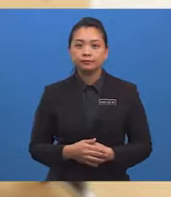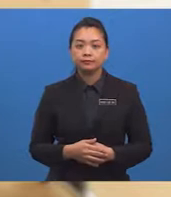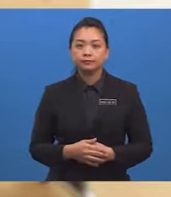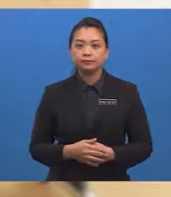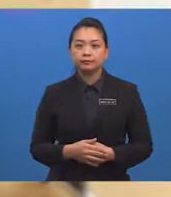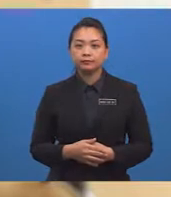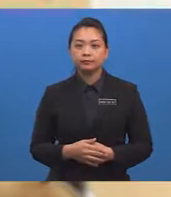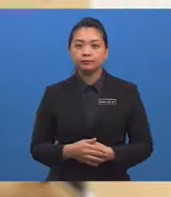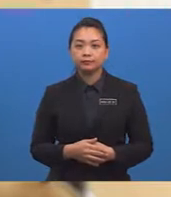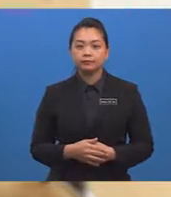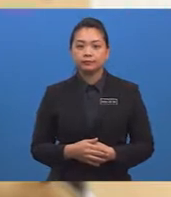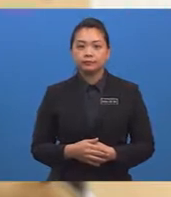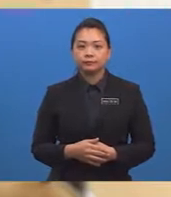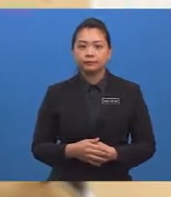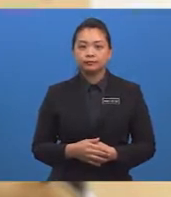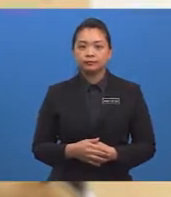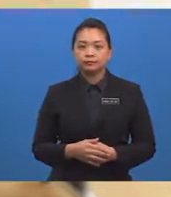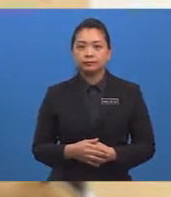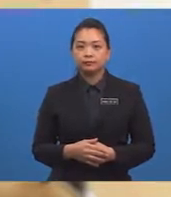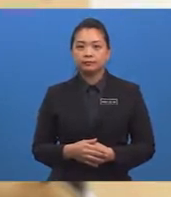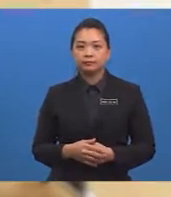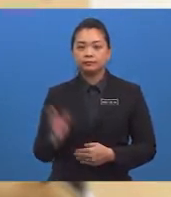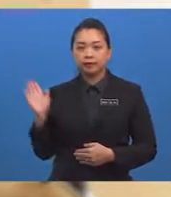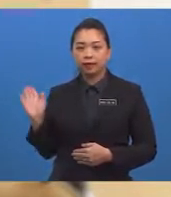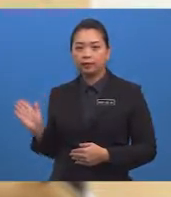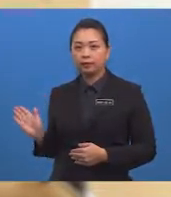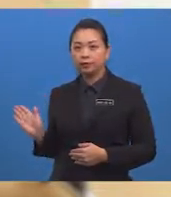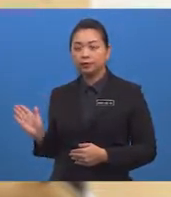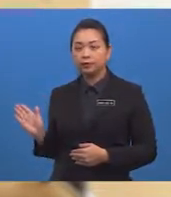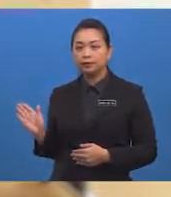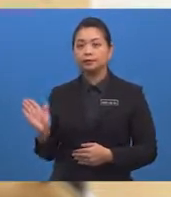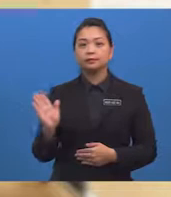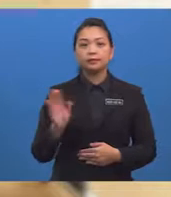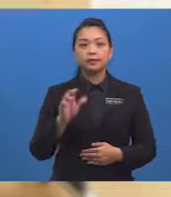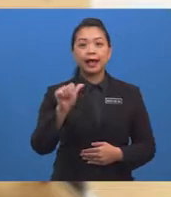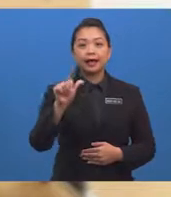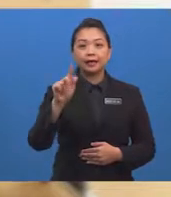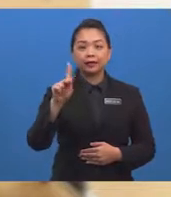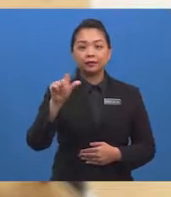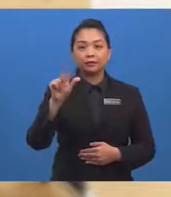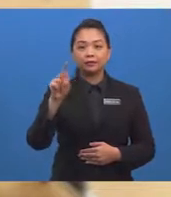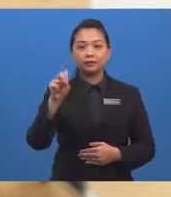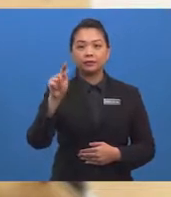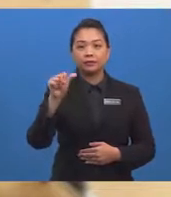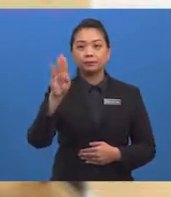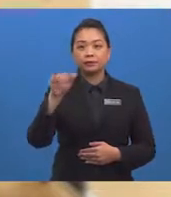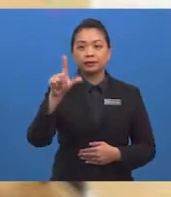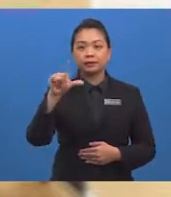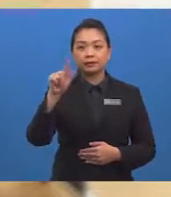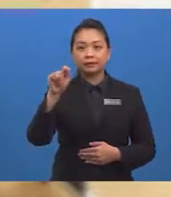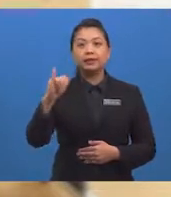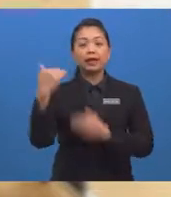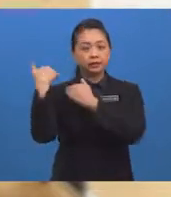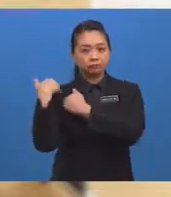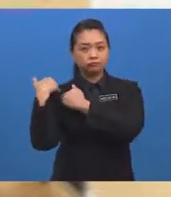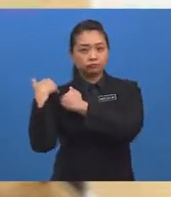Prinsip tadbir urus baik yang seterusnya adalah accountability. Prinsip ini merujuk kepada proses